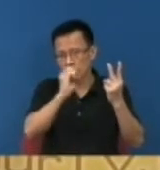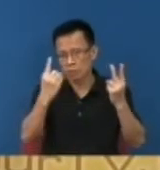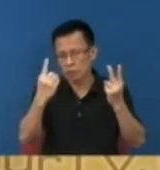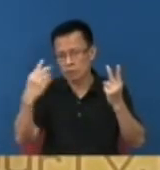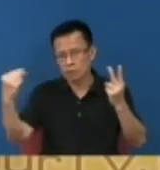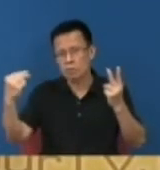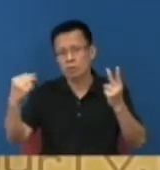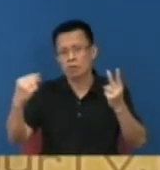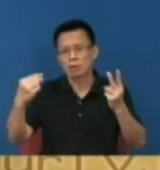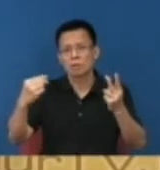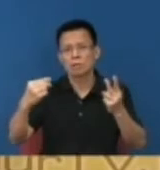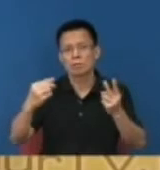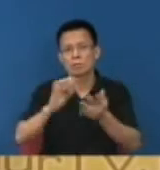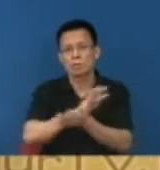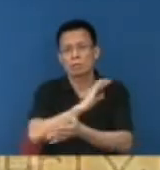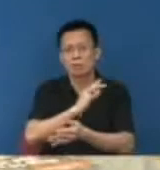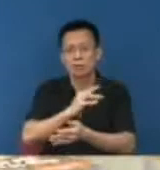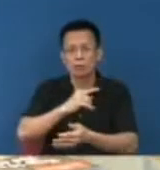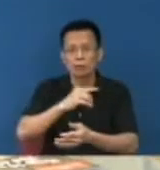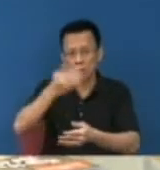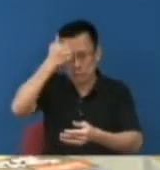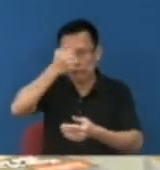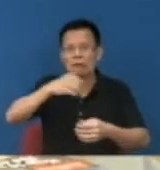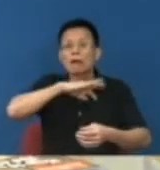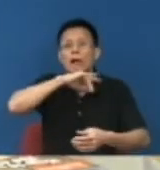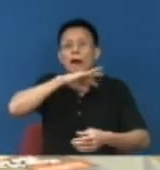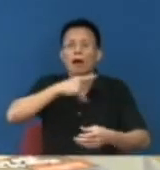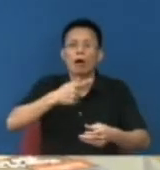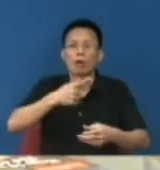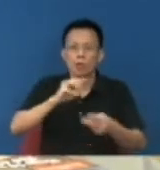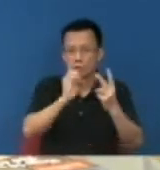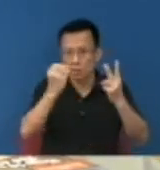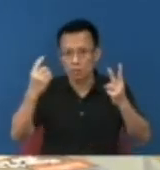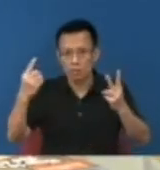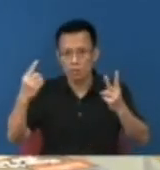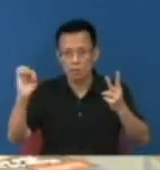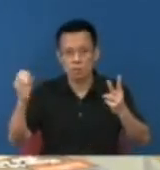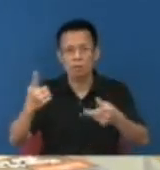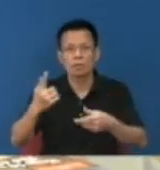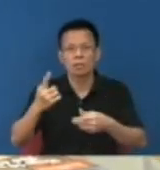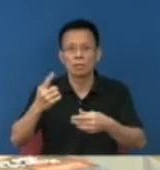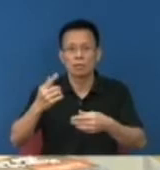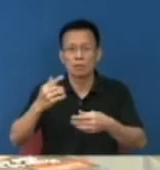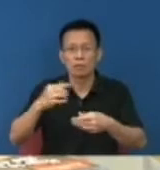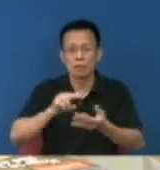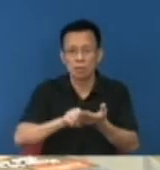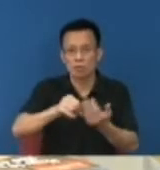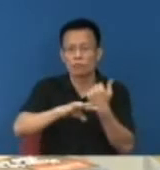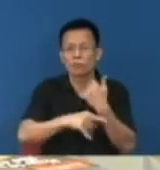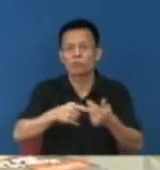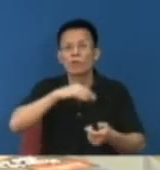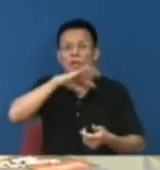2017搞普呢個特首搞普選嘅安排，以至到2020嘅立法會搞普選嘅安排就會嚟